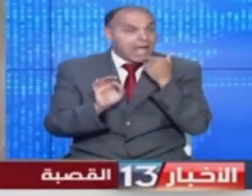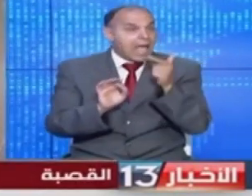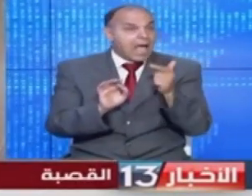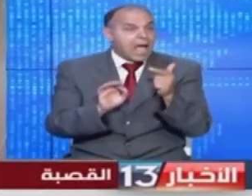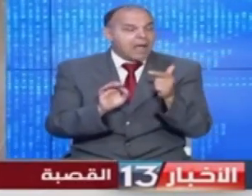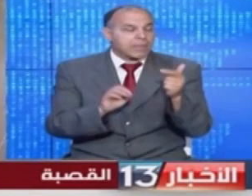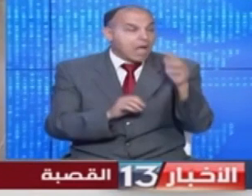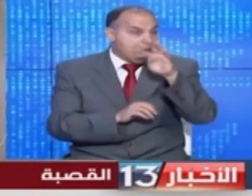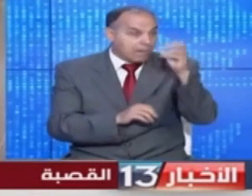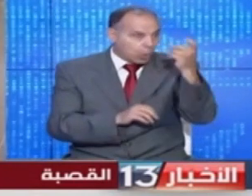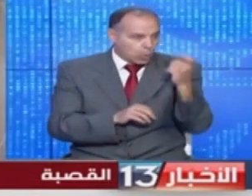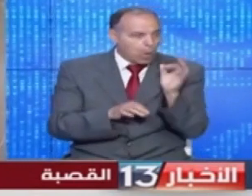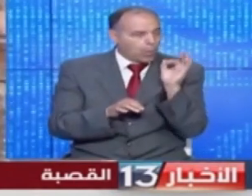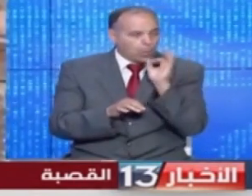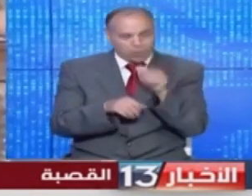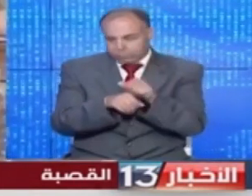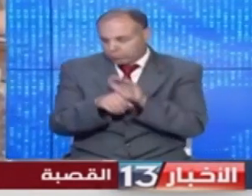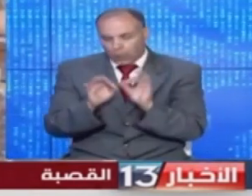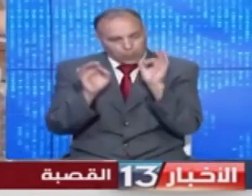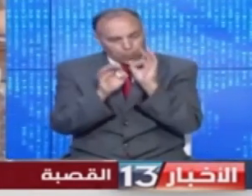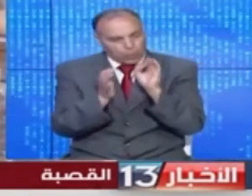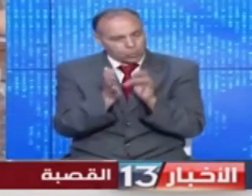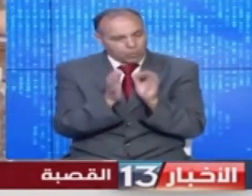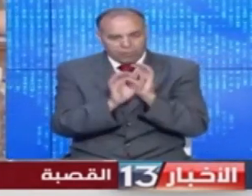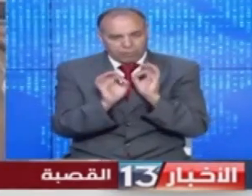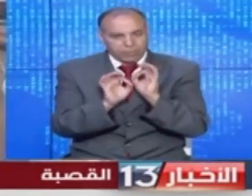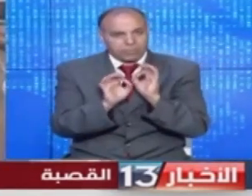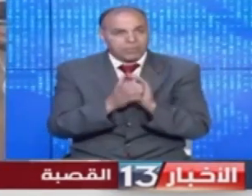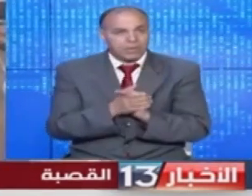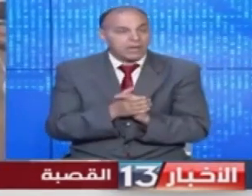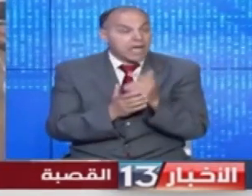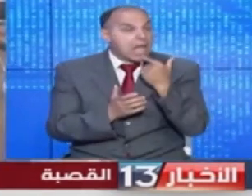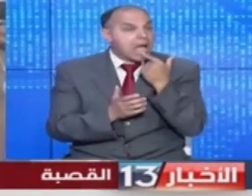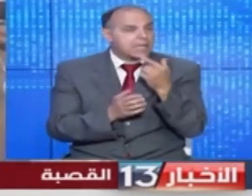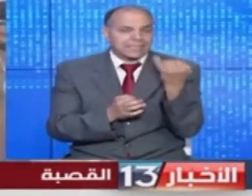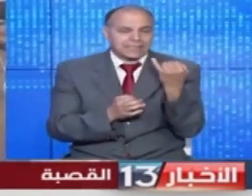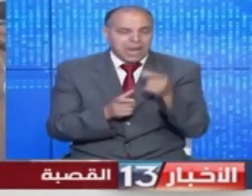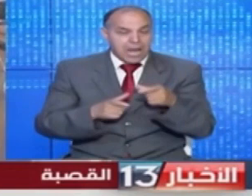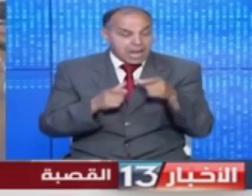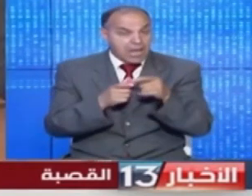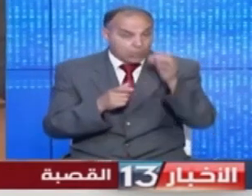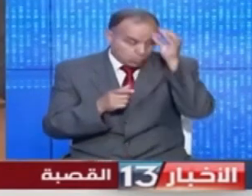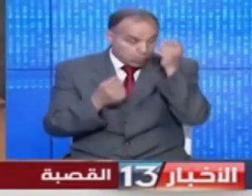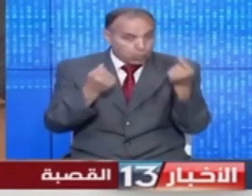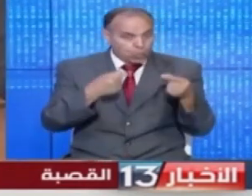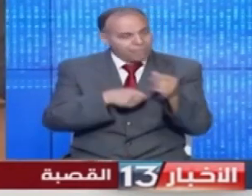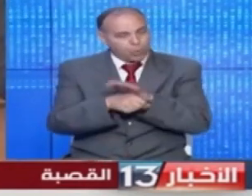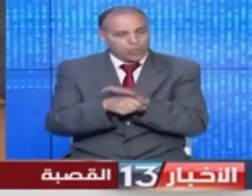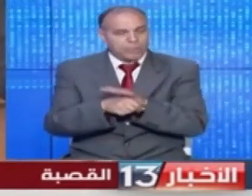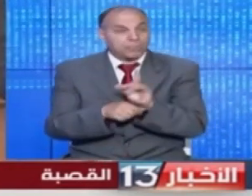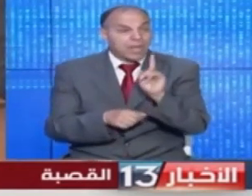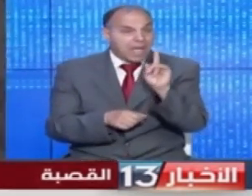989 حالة شفاء، و49 حالة وفاة، و49 حالة إصابة لا تزال